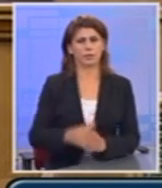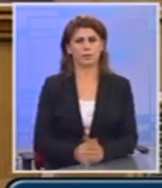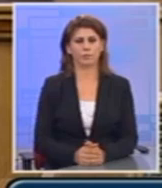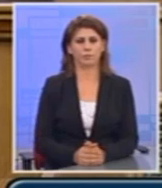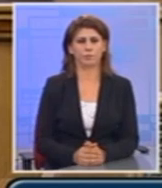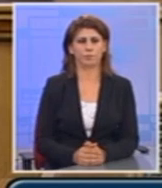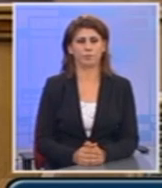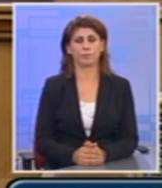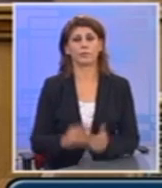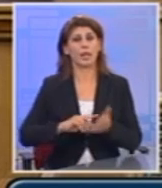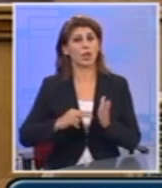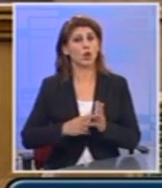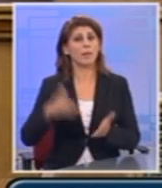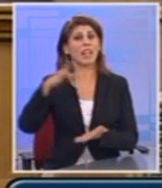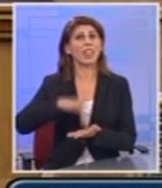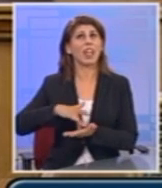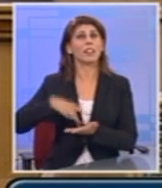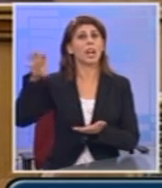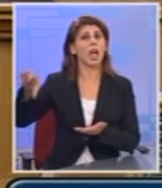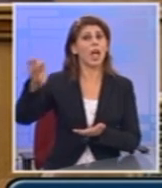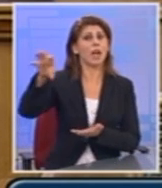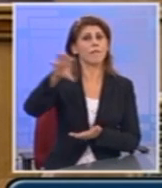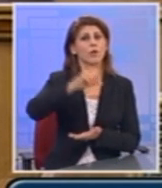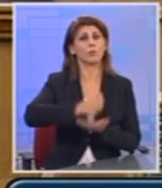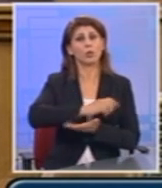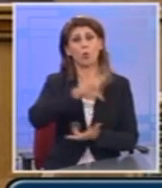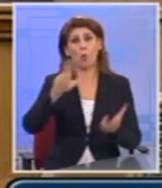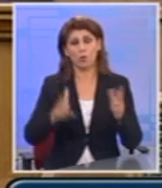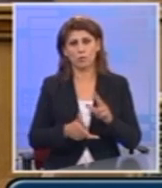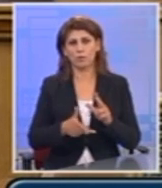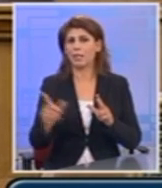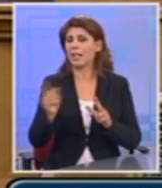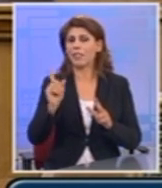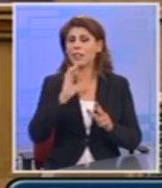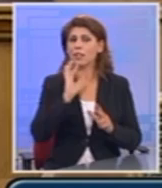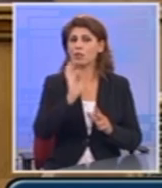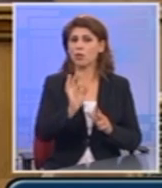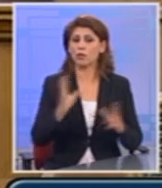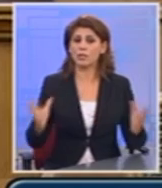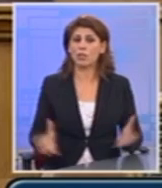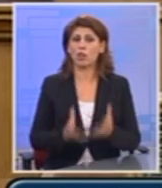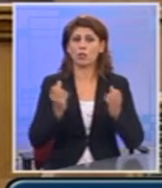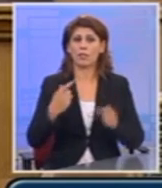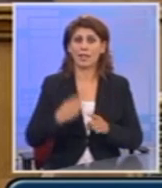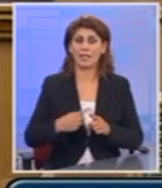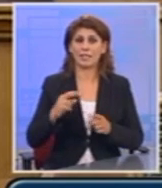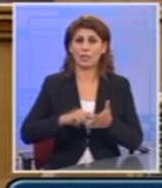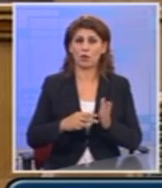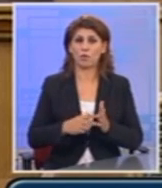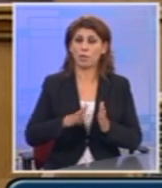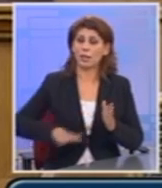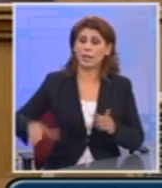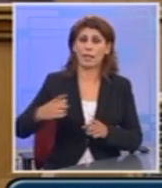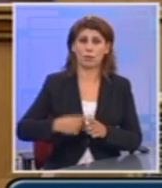στα οικονομικά κέντρα της ευρώπης και της και του κόσμου δεν αποσκοπούσε στη διάσωση της ελληνικής οικονομίας του ελληνικού